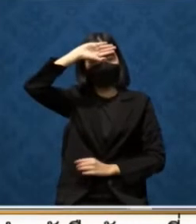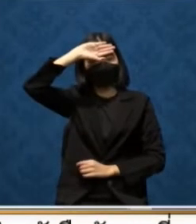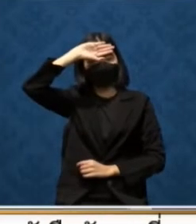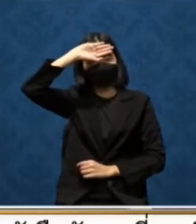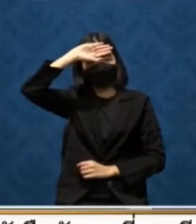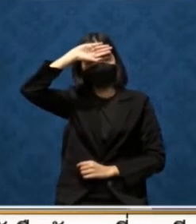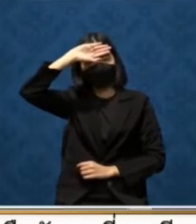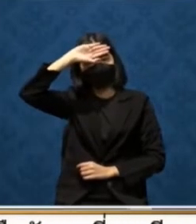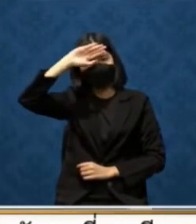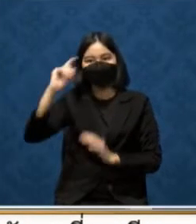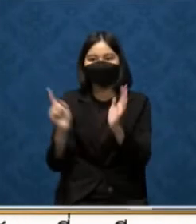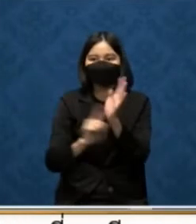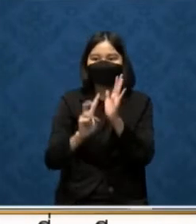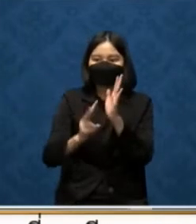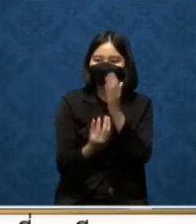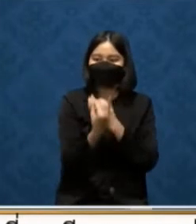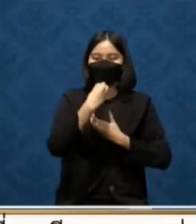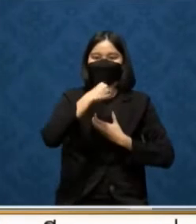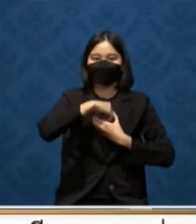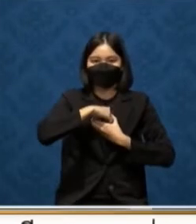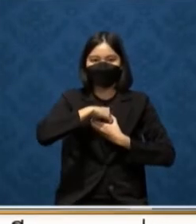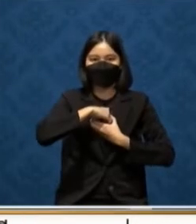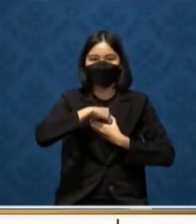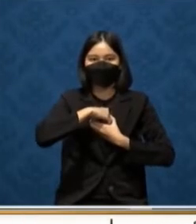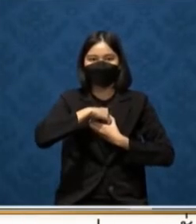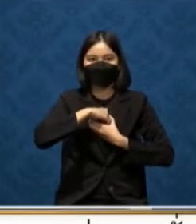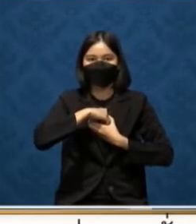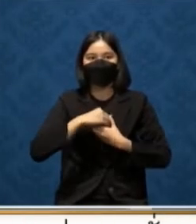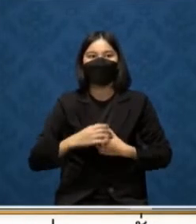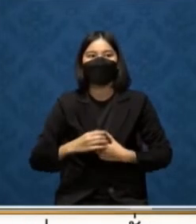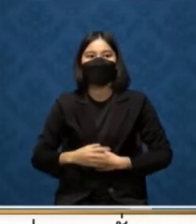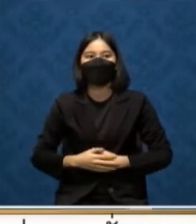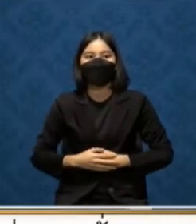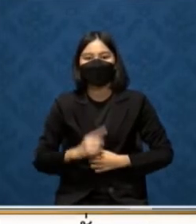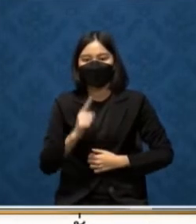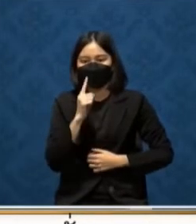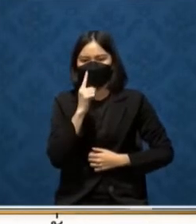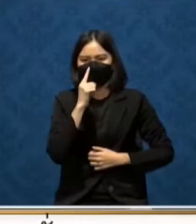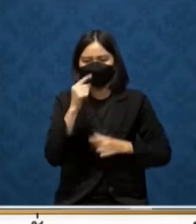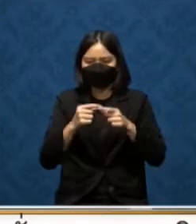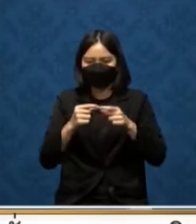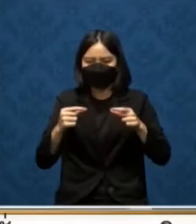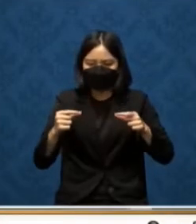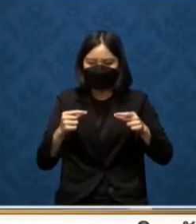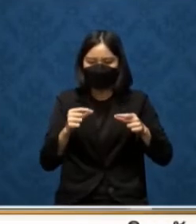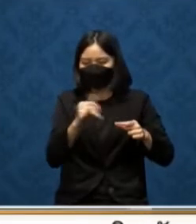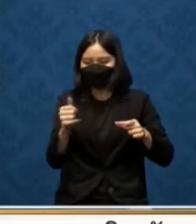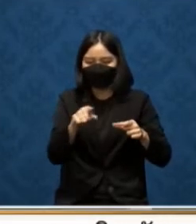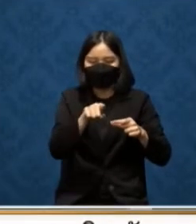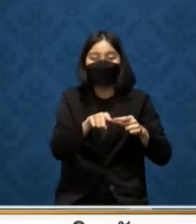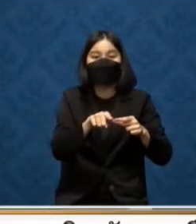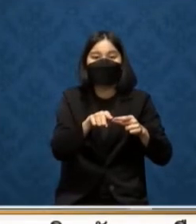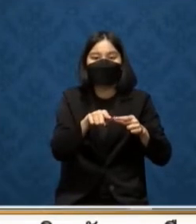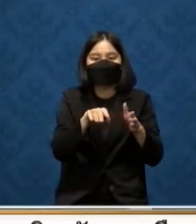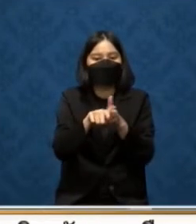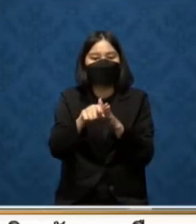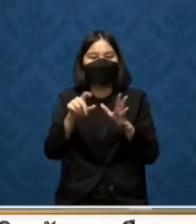อจจะเปถง 2 ครั้งถึงแ้ว่าตรวจ แล้วอจจะมีข้ 1 ขีดส